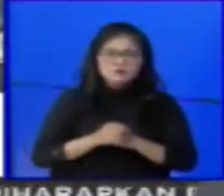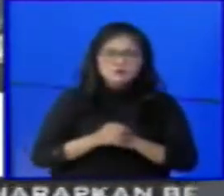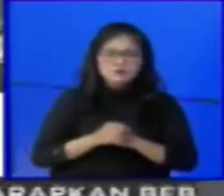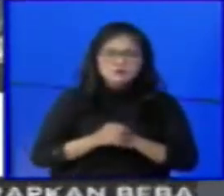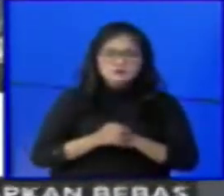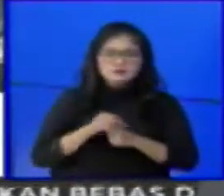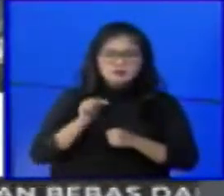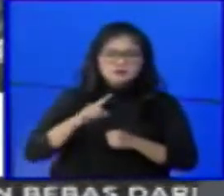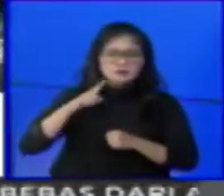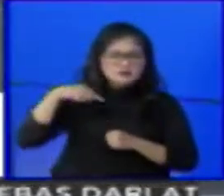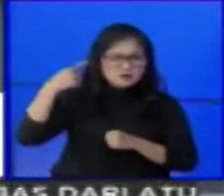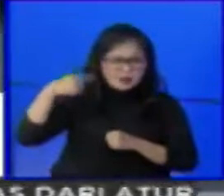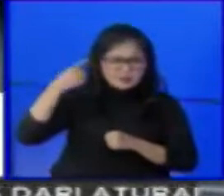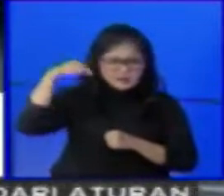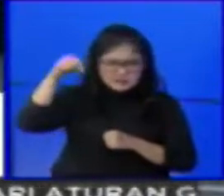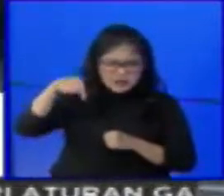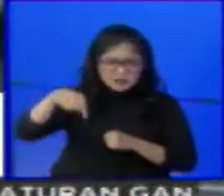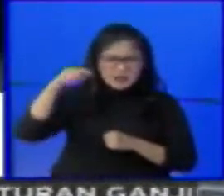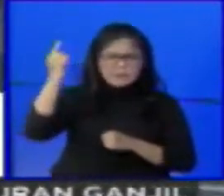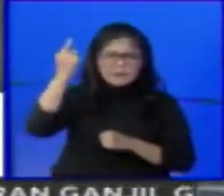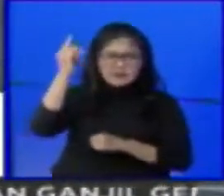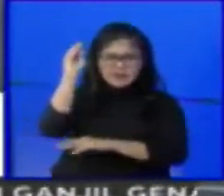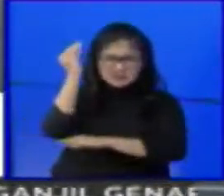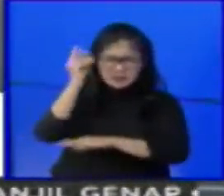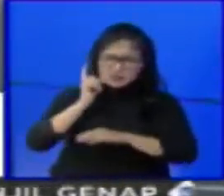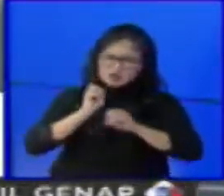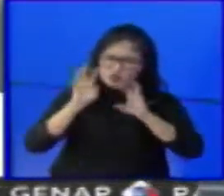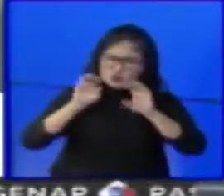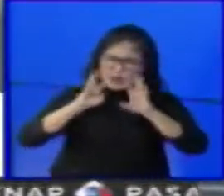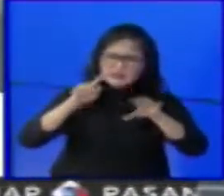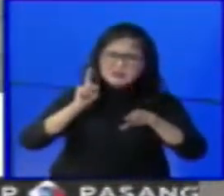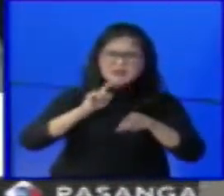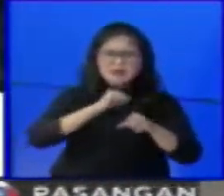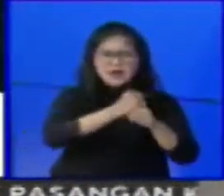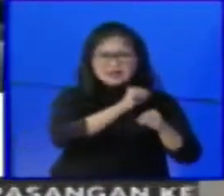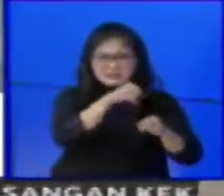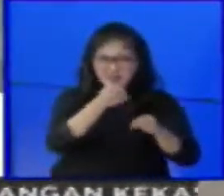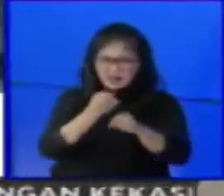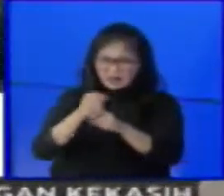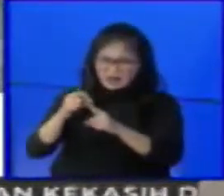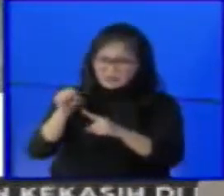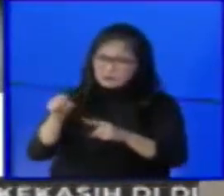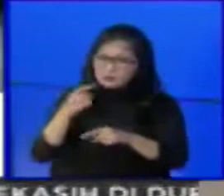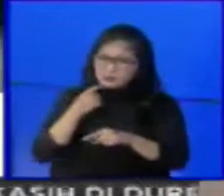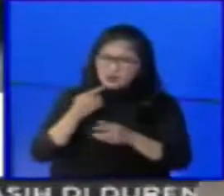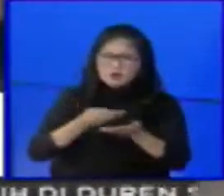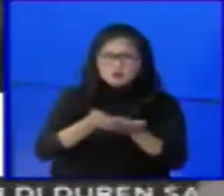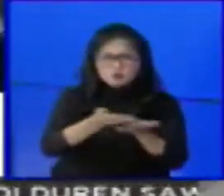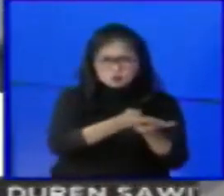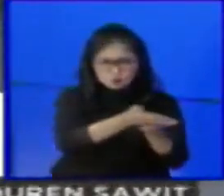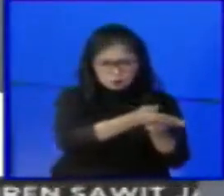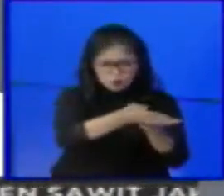Saat ini Pemprov DKI Jakarta mensosialisasikan perluasan ganjil genap dengan membagikan brosur ke pengendara.